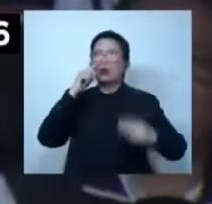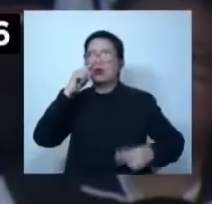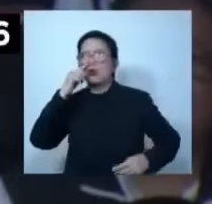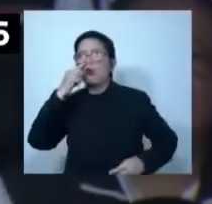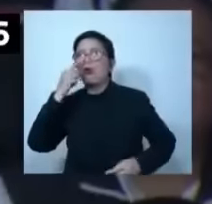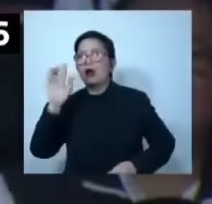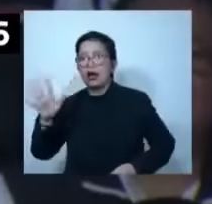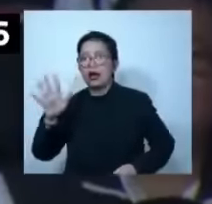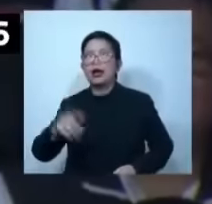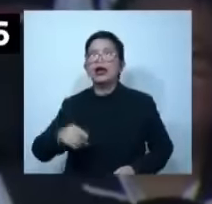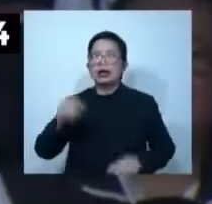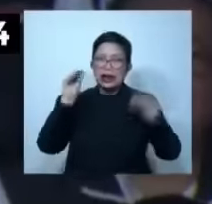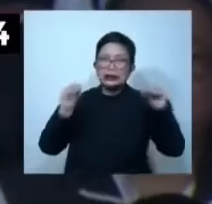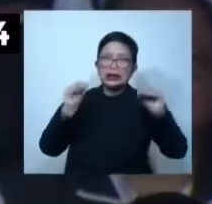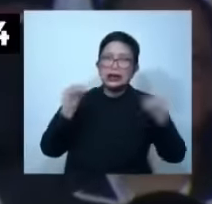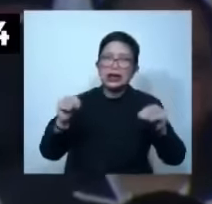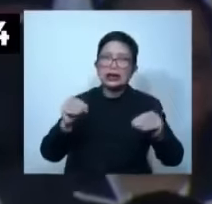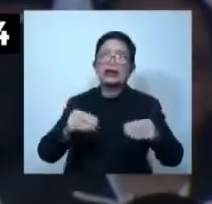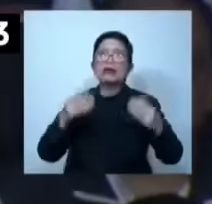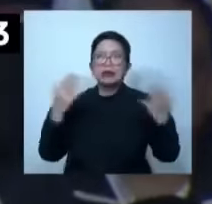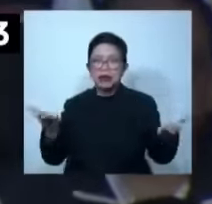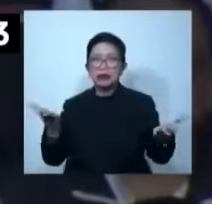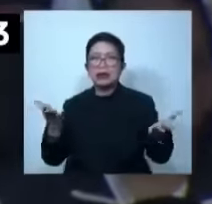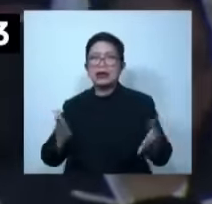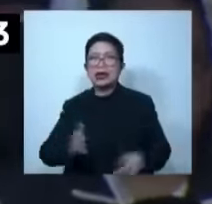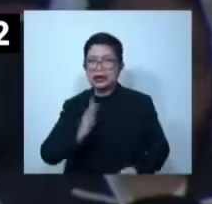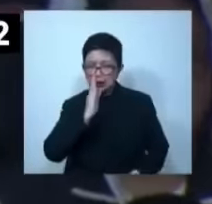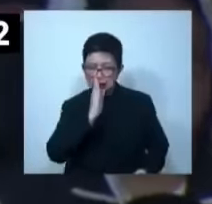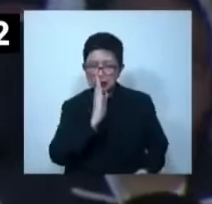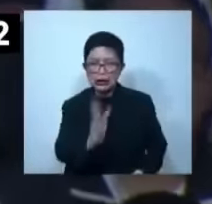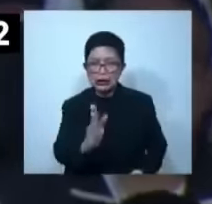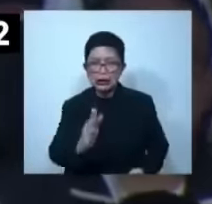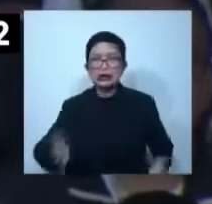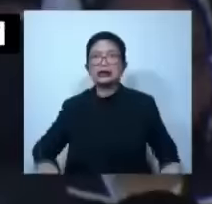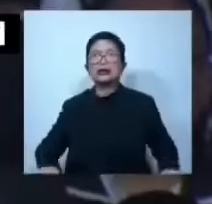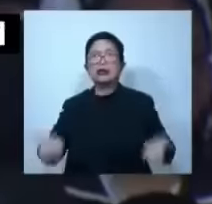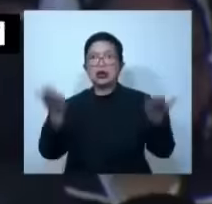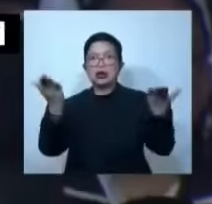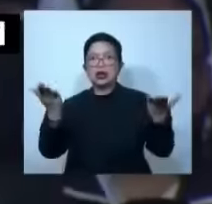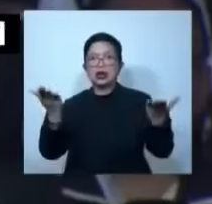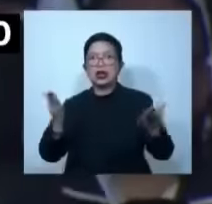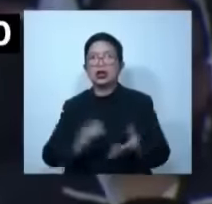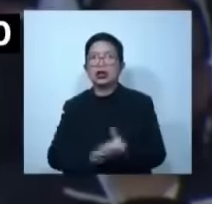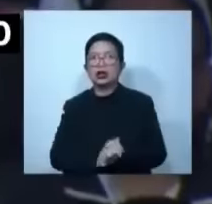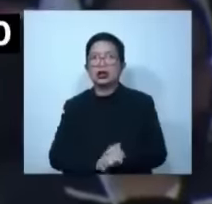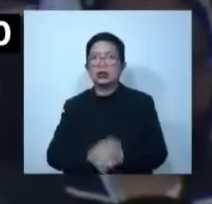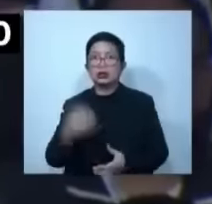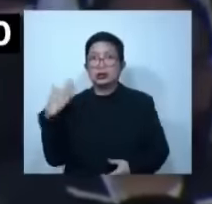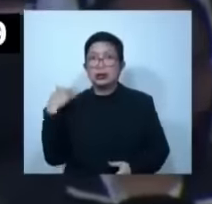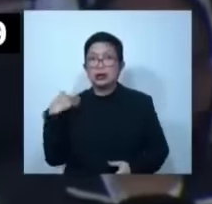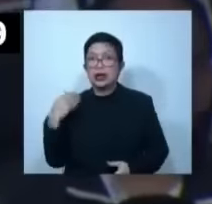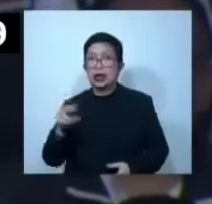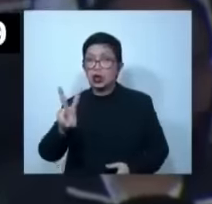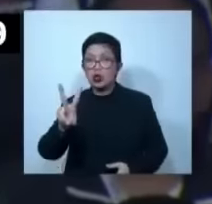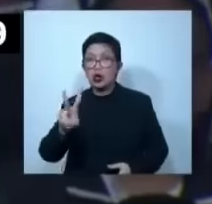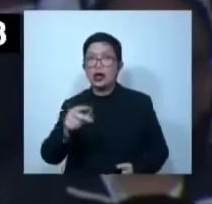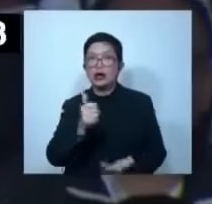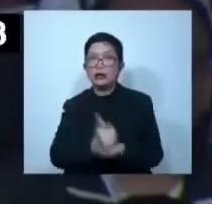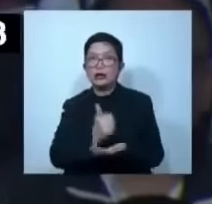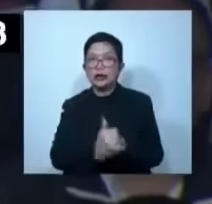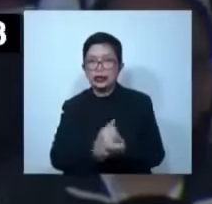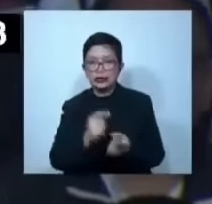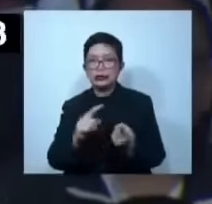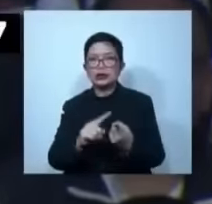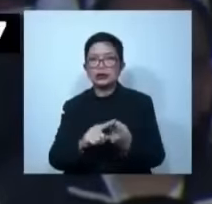bagaimana integritas itu dibangun. Untuk para pejabat, ada dua yang penting sekali. Satu,